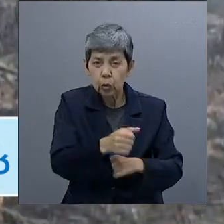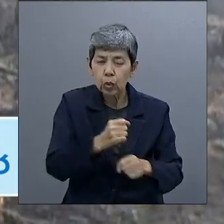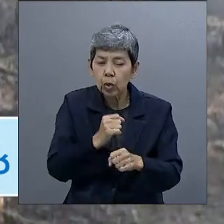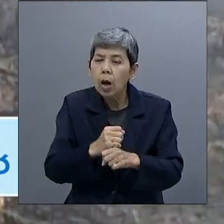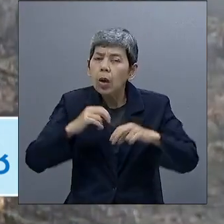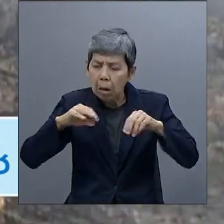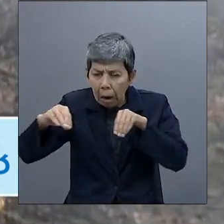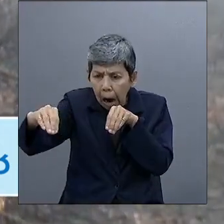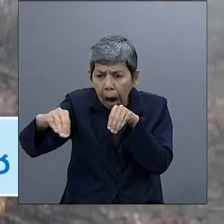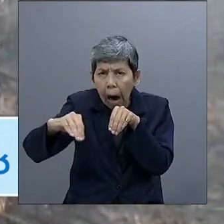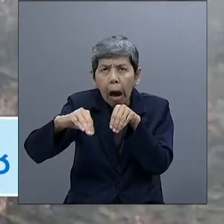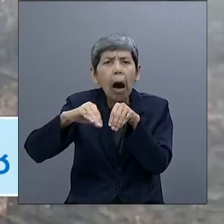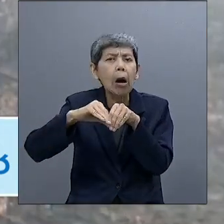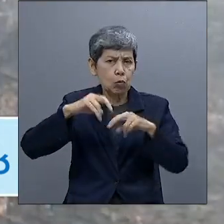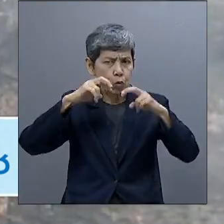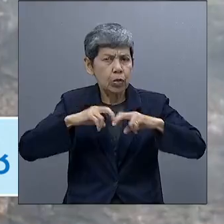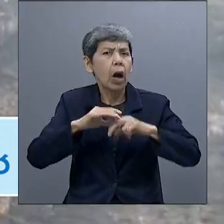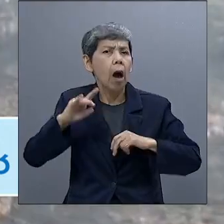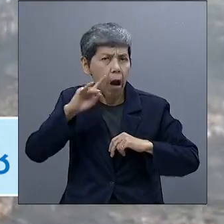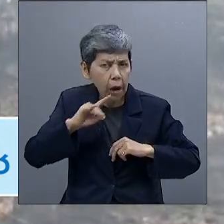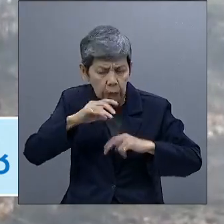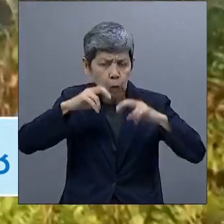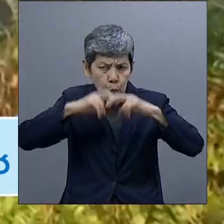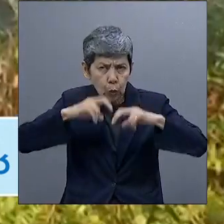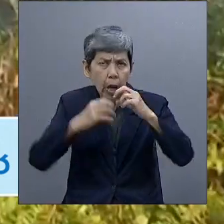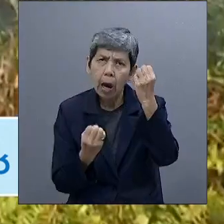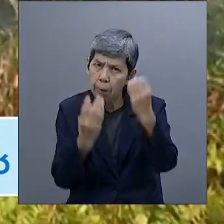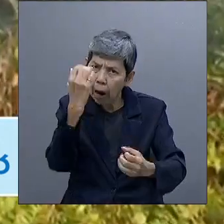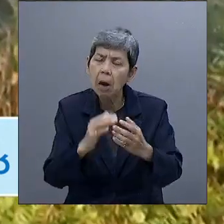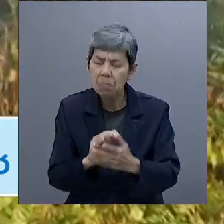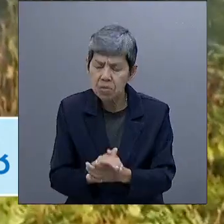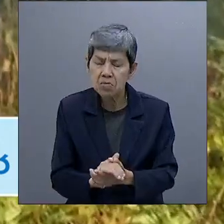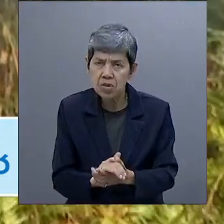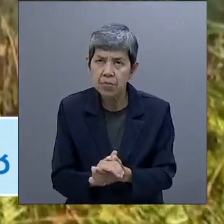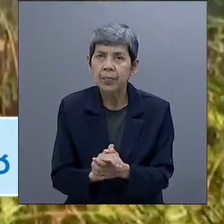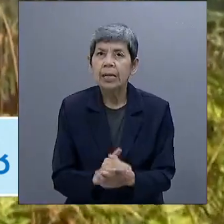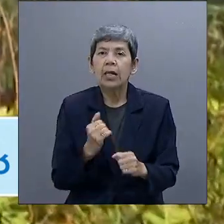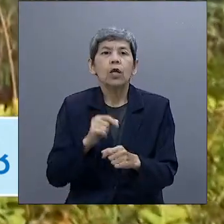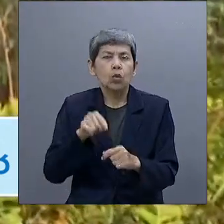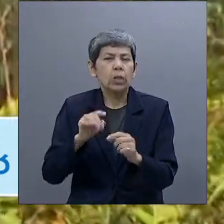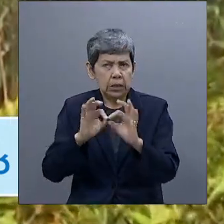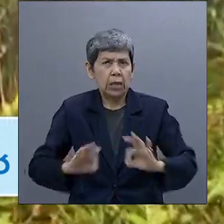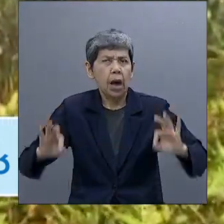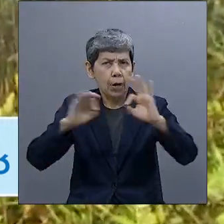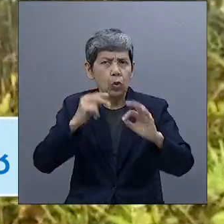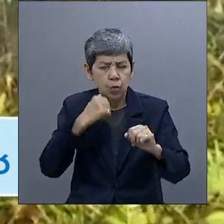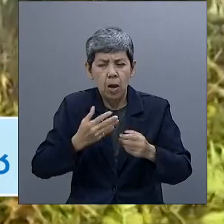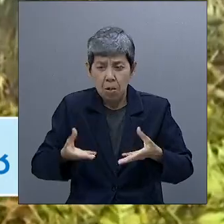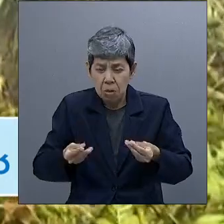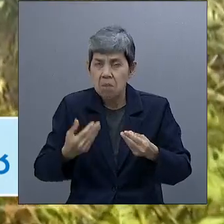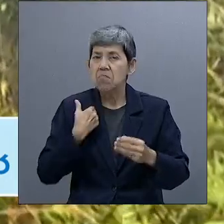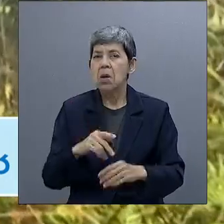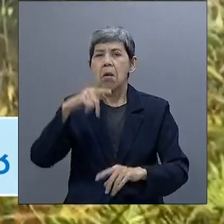ยพันธุ์ไม้เสม็ดขาวและพันธุ์พืชพรุของมูลนิธิชัยพัฒนาซึ่งเป็นพื้นที่สำคัญนะคะมีพื้นที่มากกว่